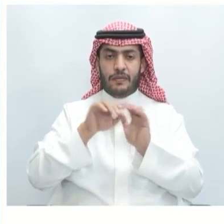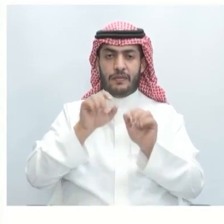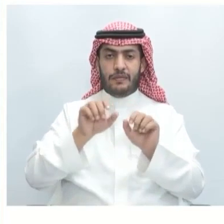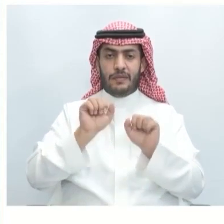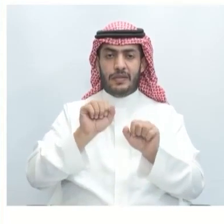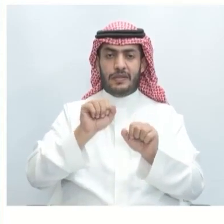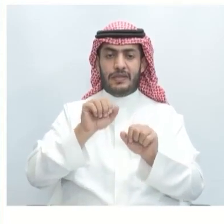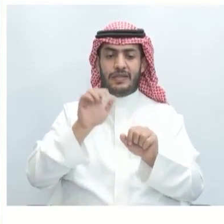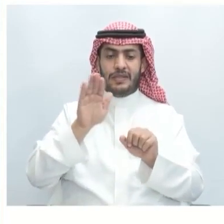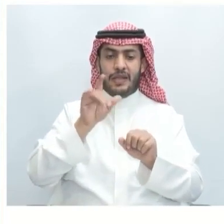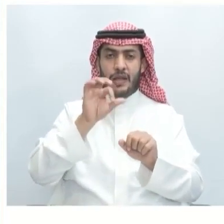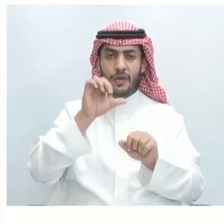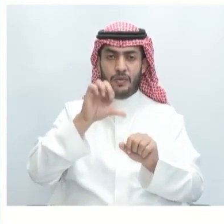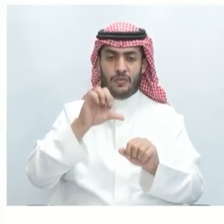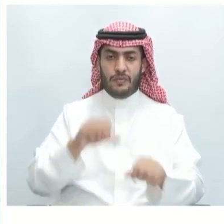هذه السيناريوهات